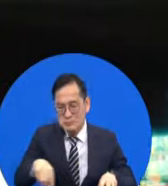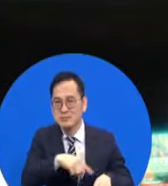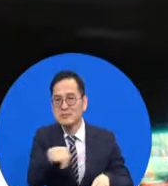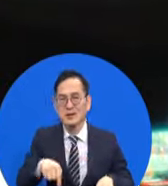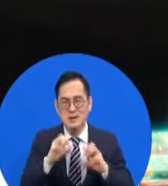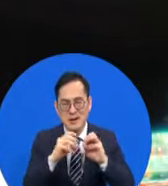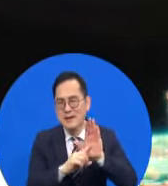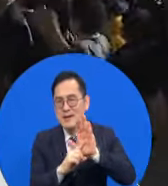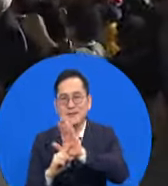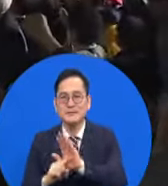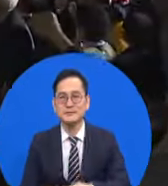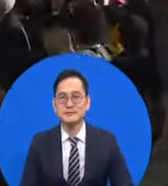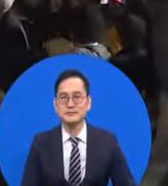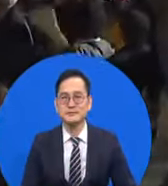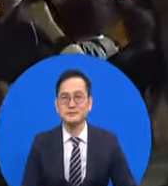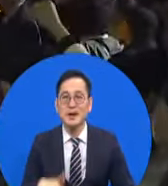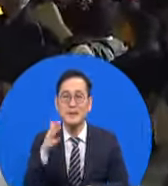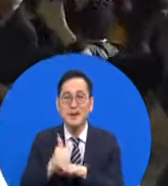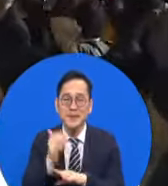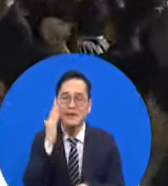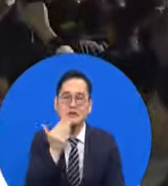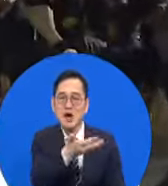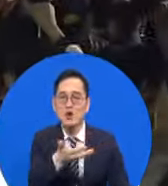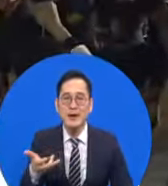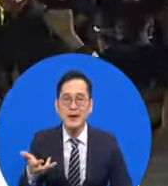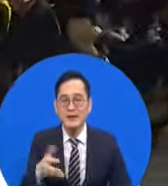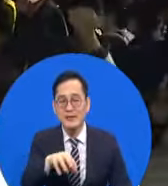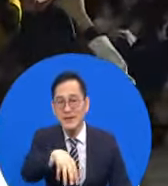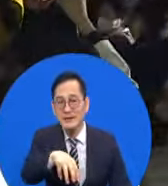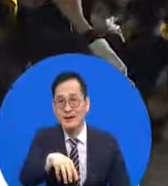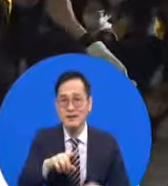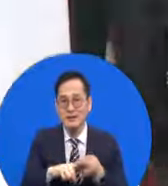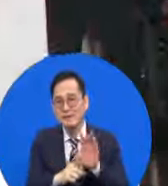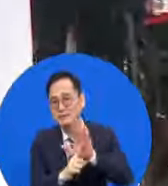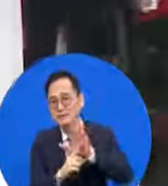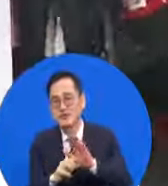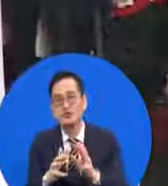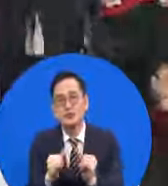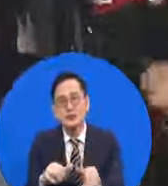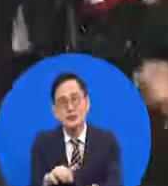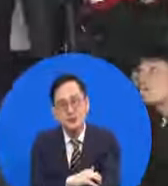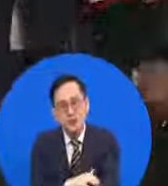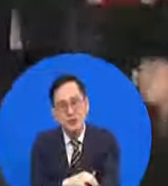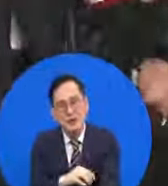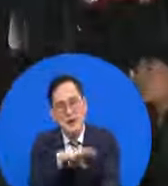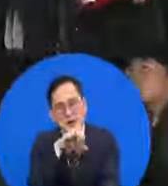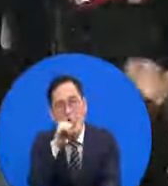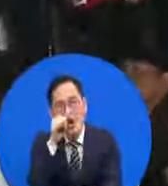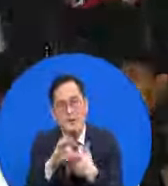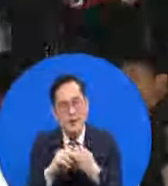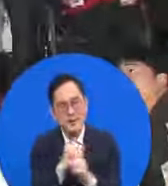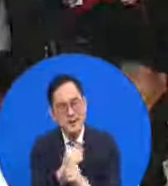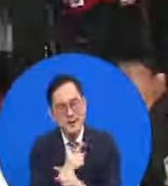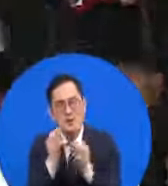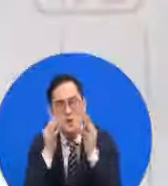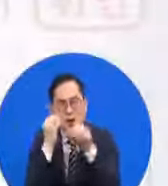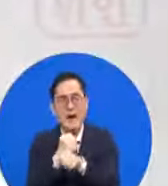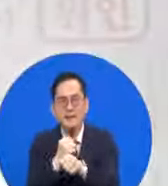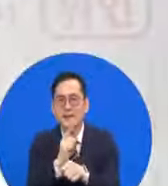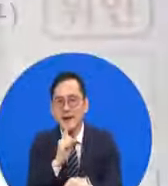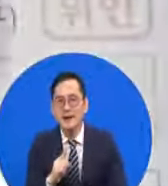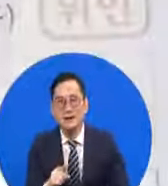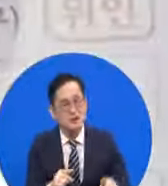청계광장에서 열고 국민이 불편하다고 지적하면 바로 바꾸겠다고 약속했습니다. 이어 이재명 친위대로 200석을 채우지